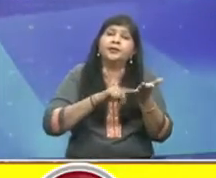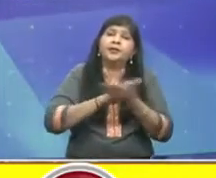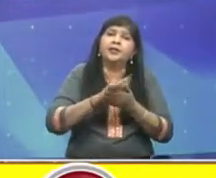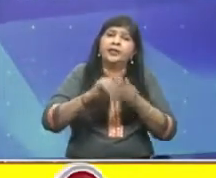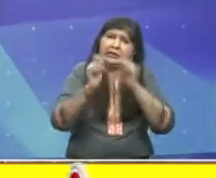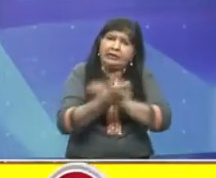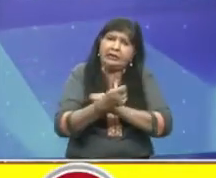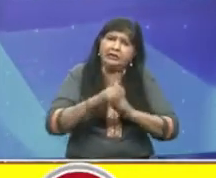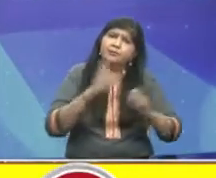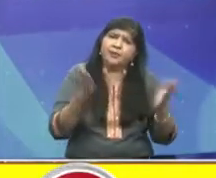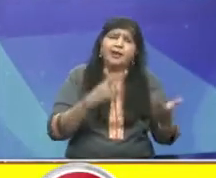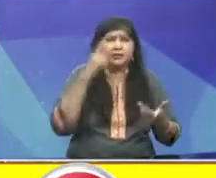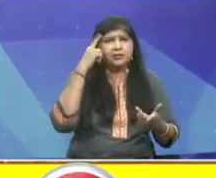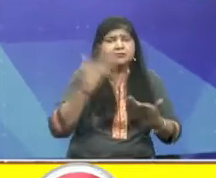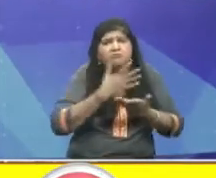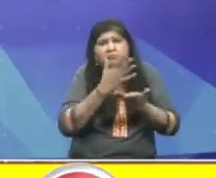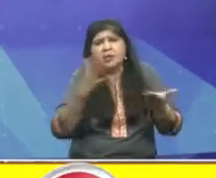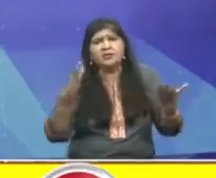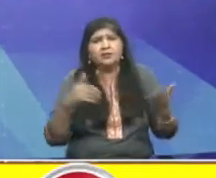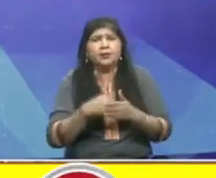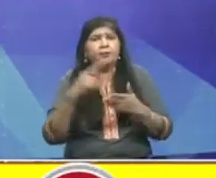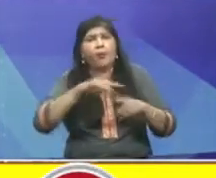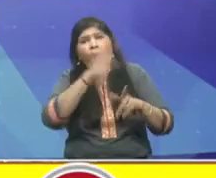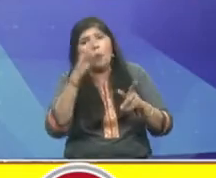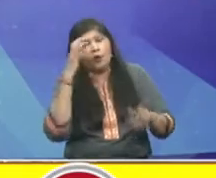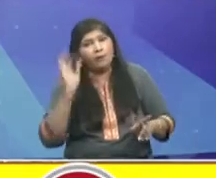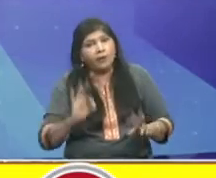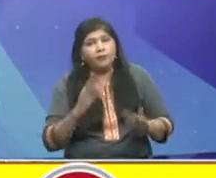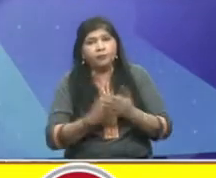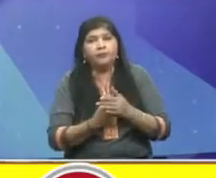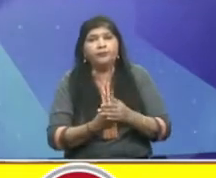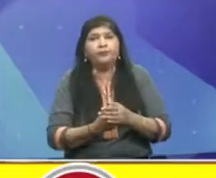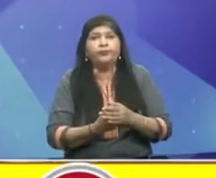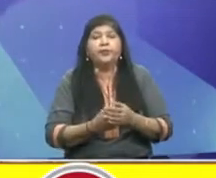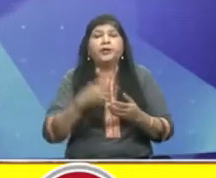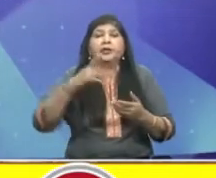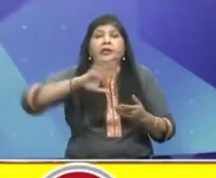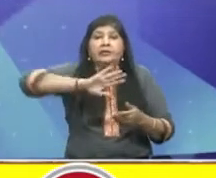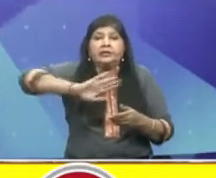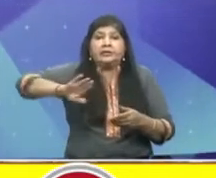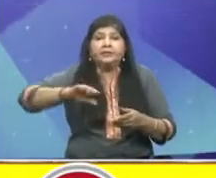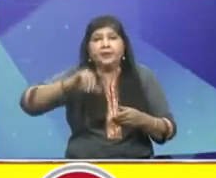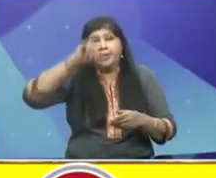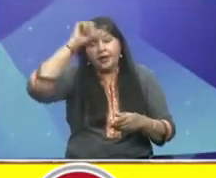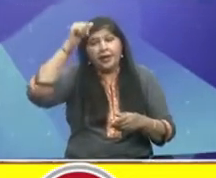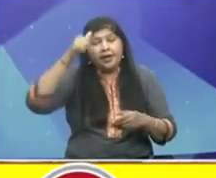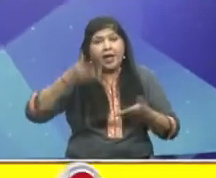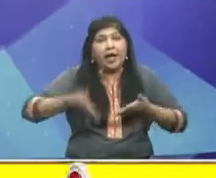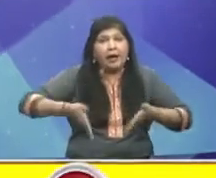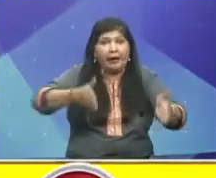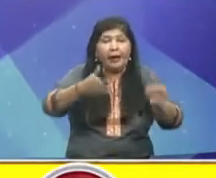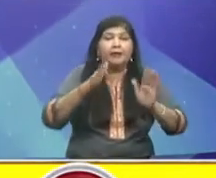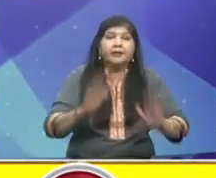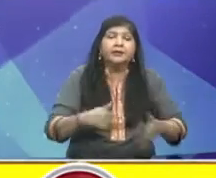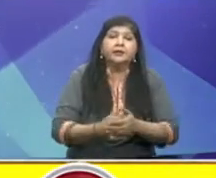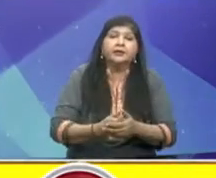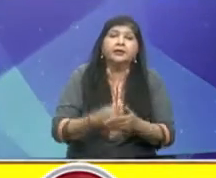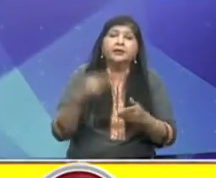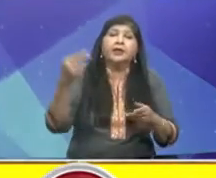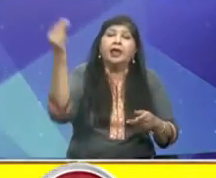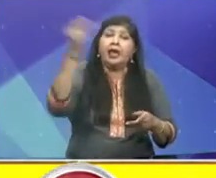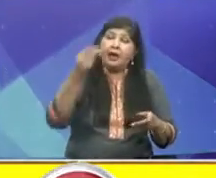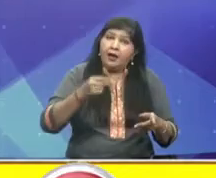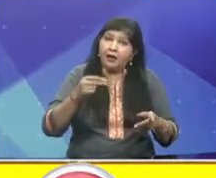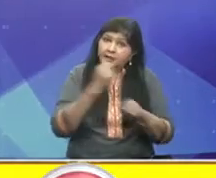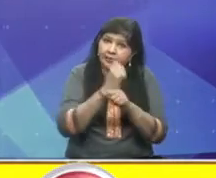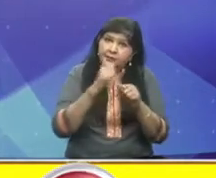क्रिकेट मैच होते रहते हैं। पर्थ में एक सेक्रेड इंडिया गैलरी, इस नाम से एक आर्ट